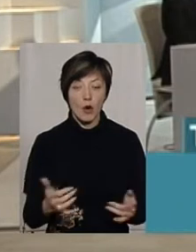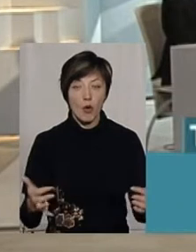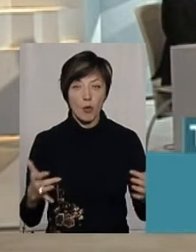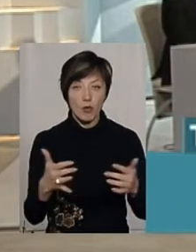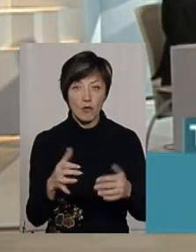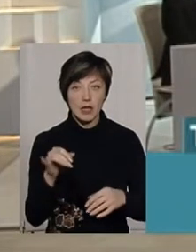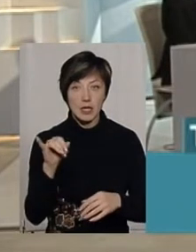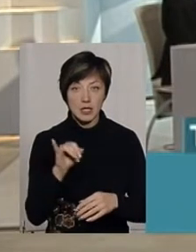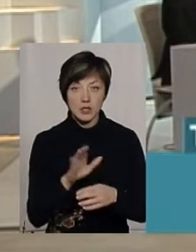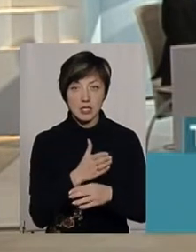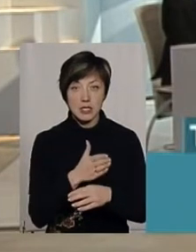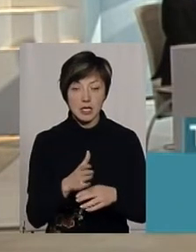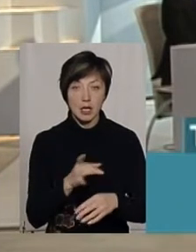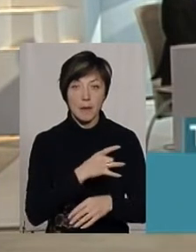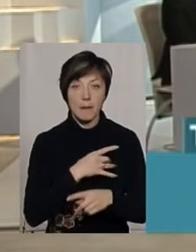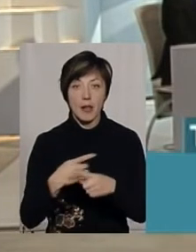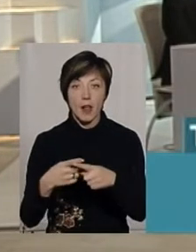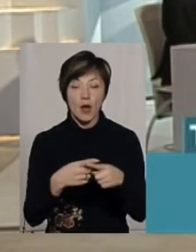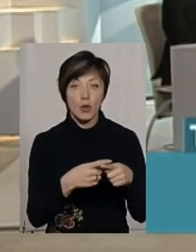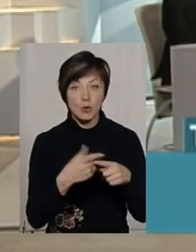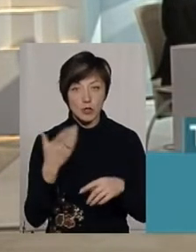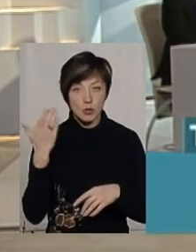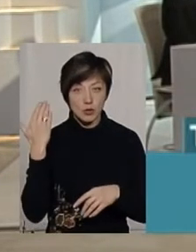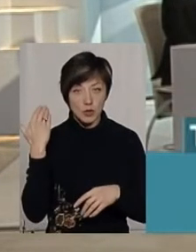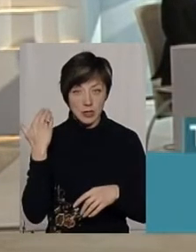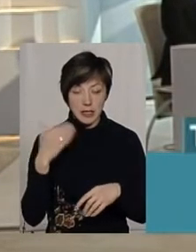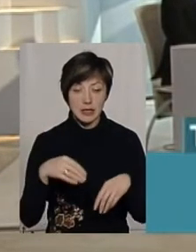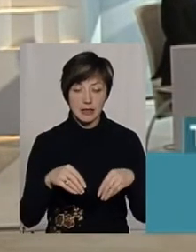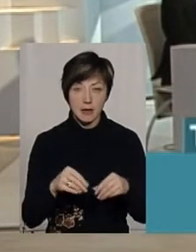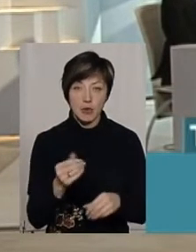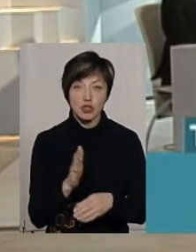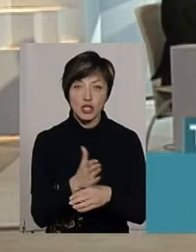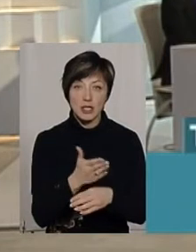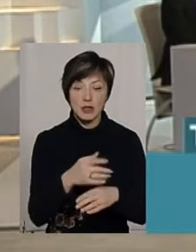охоплювала і частину навіть Білорусі тоді, білоруські землі, навіть